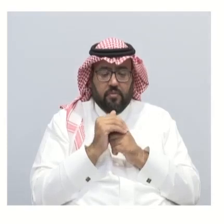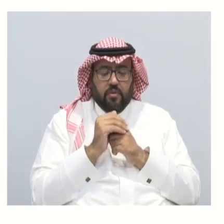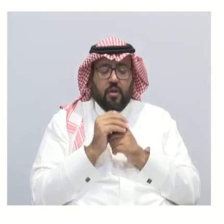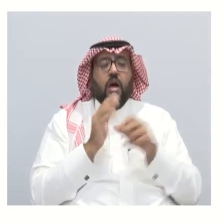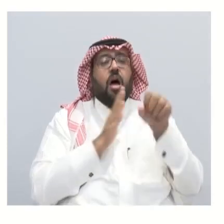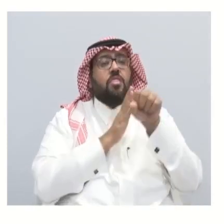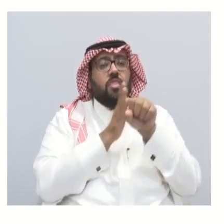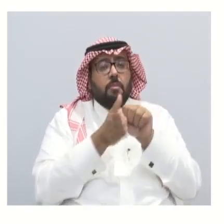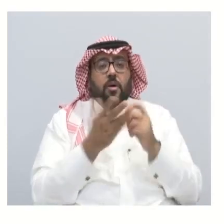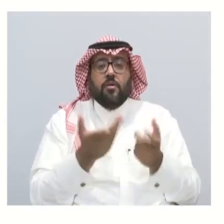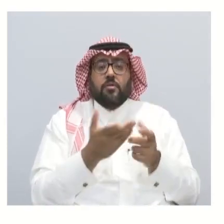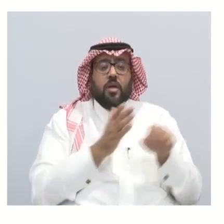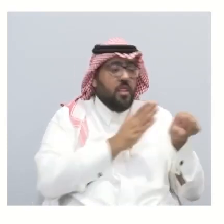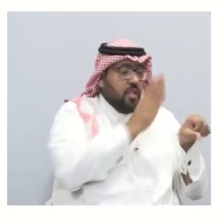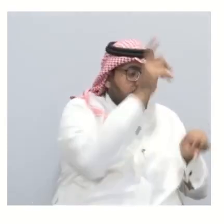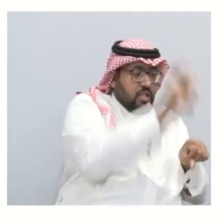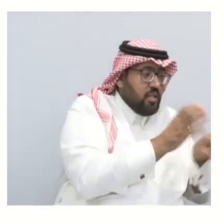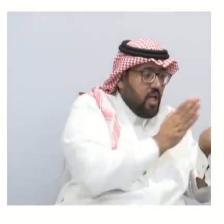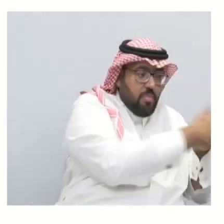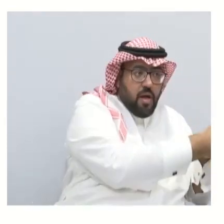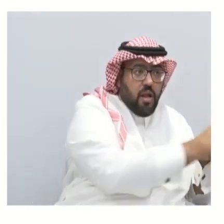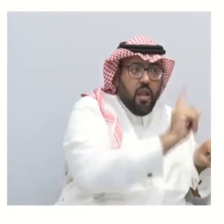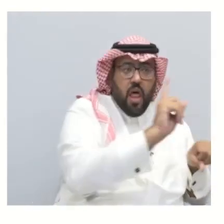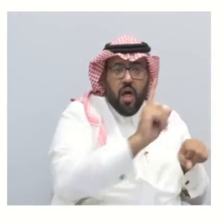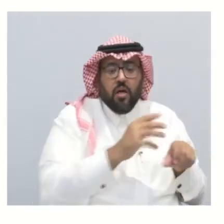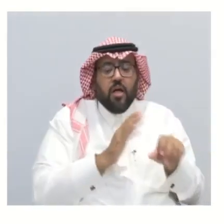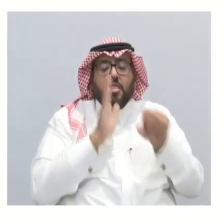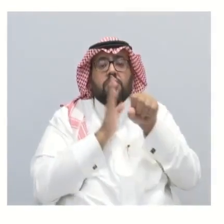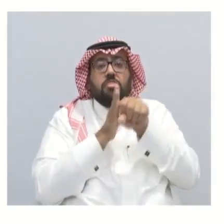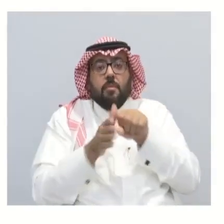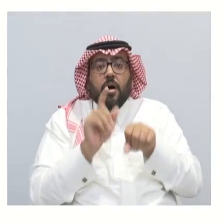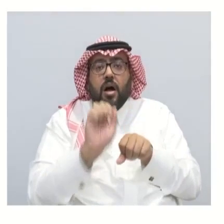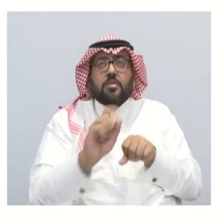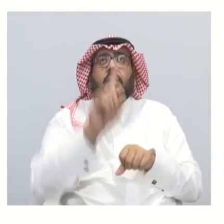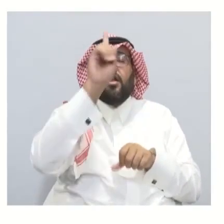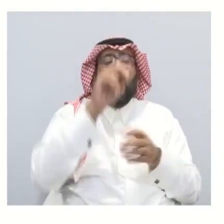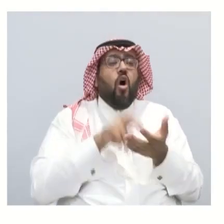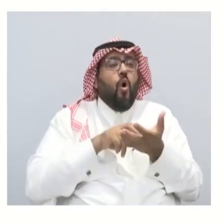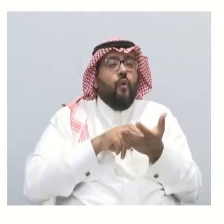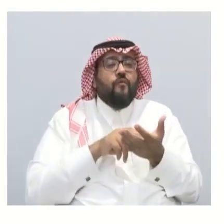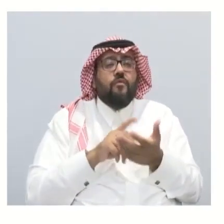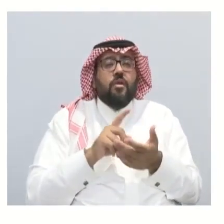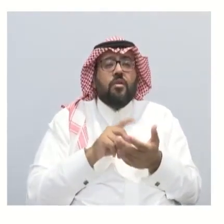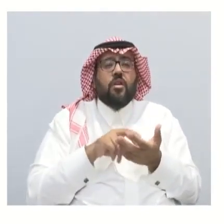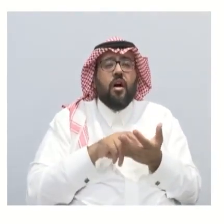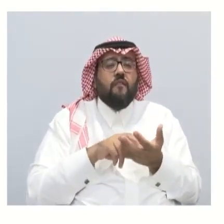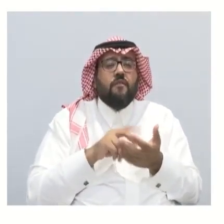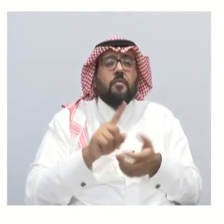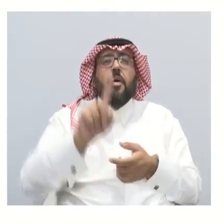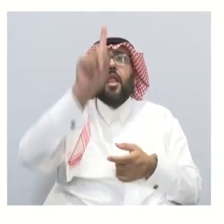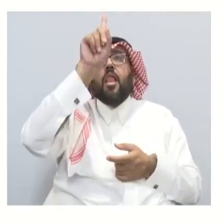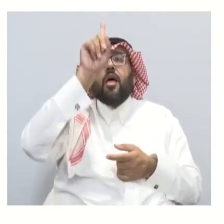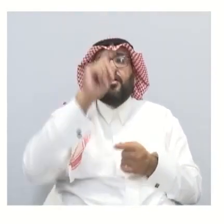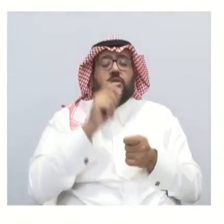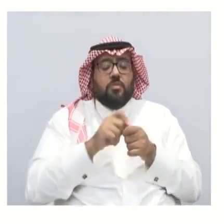النحر لا تنحر لغير الله جل جل وعلا كذلك الخوف لا تخاف خوفا شرعيا الا لله